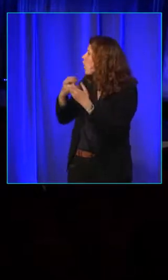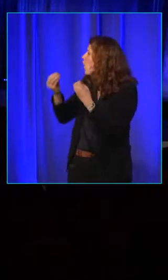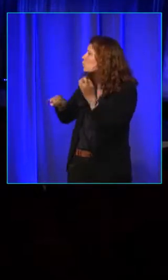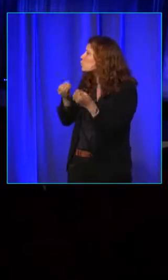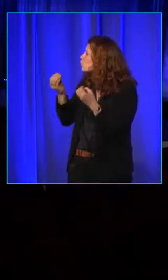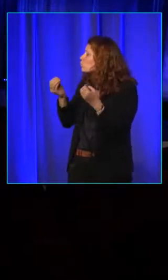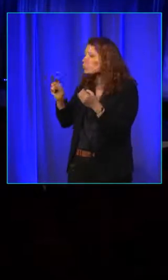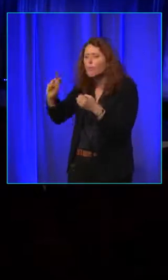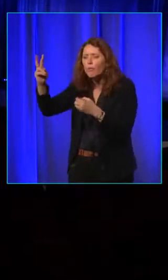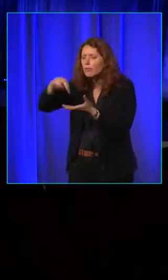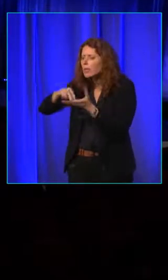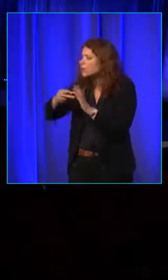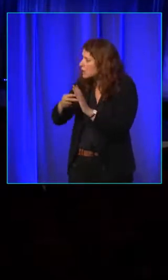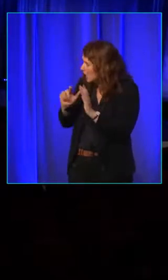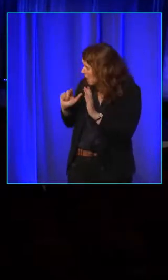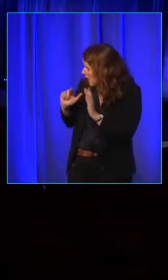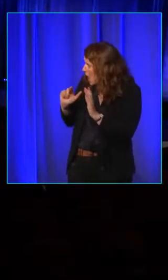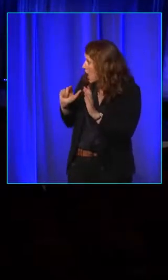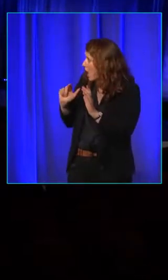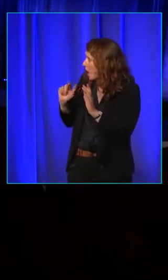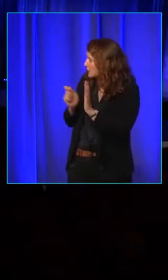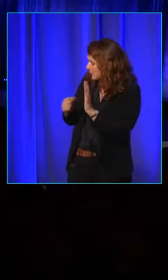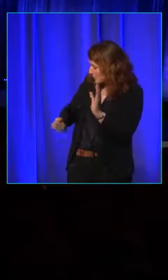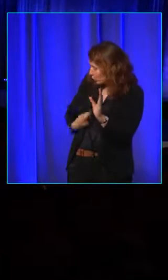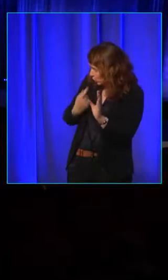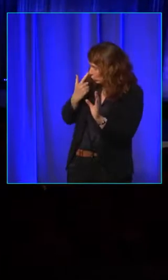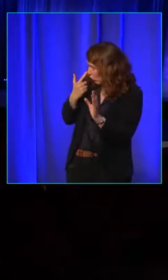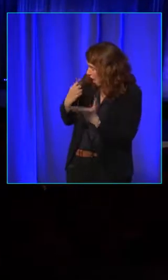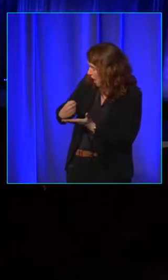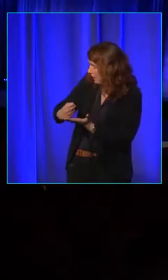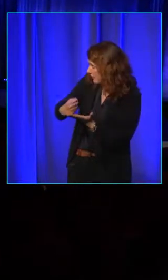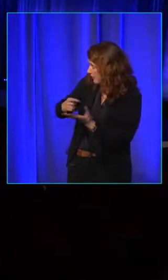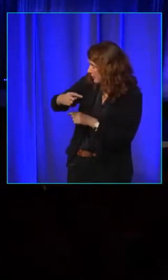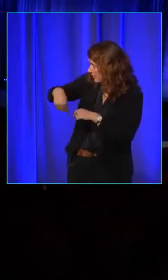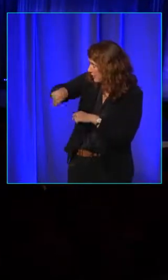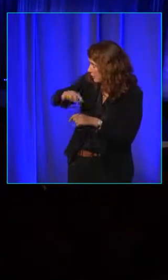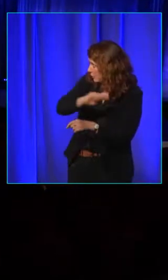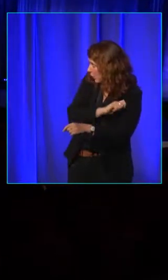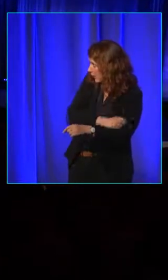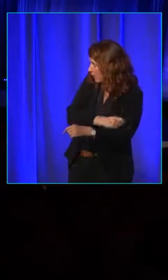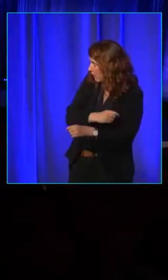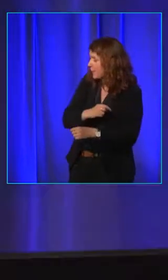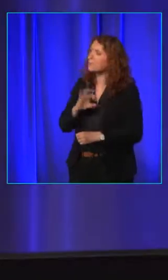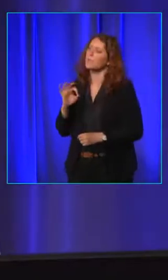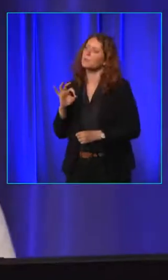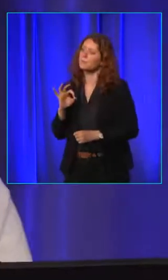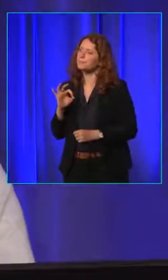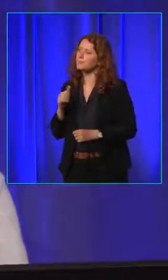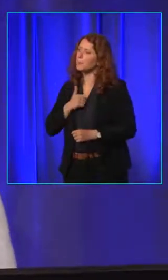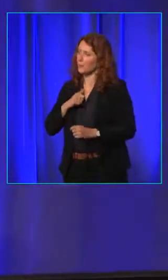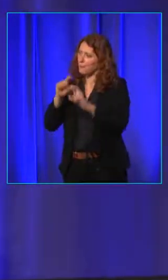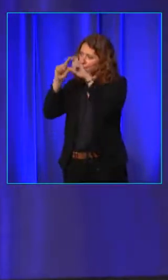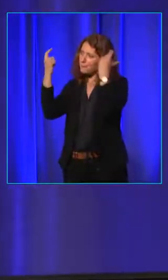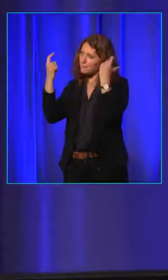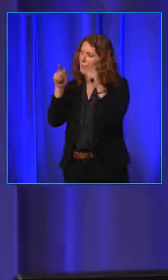enfin là-dedans, dans le cas de blessure, est-ce que ça peut être utile ou... Oui, je suis hypnothérapeute